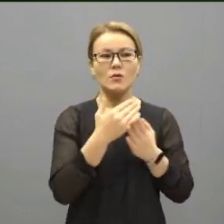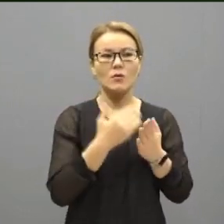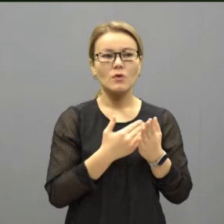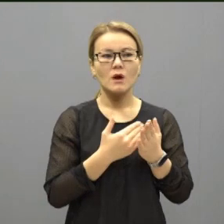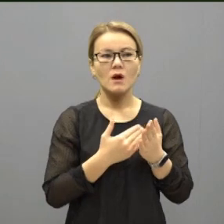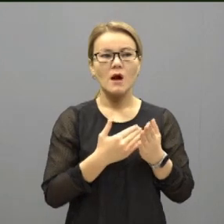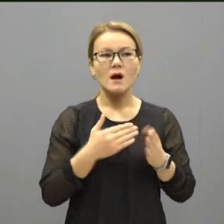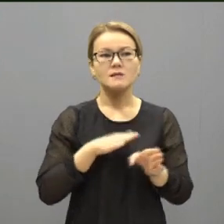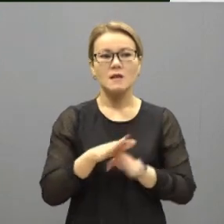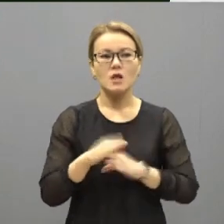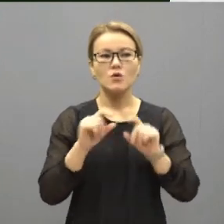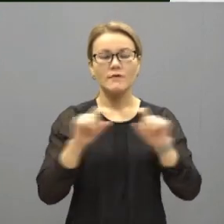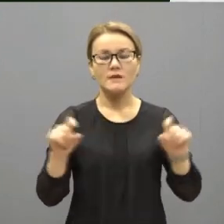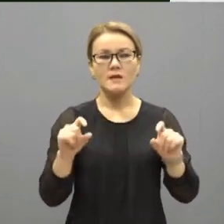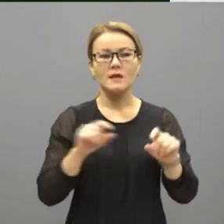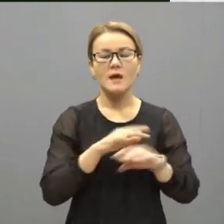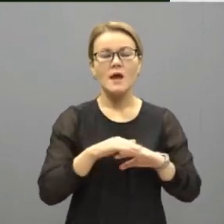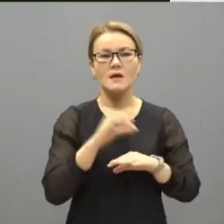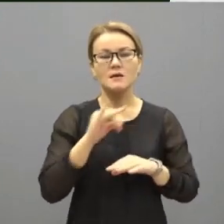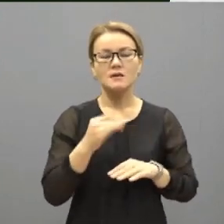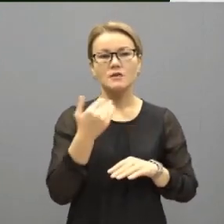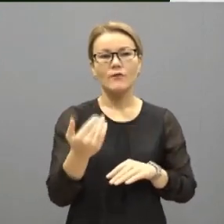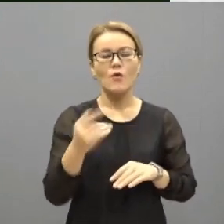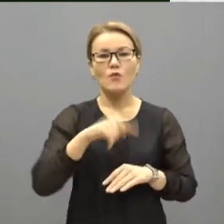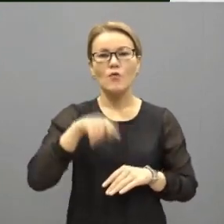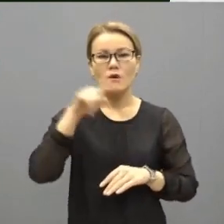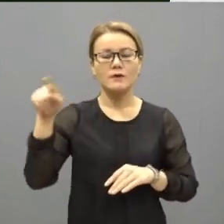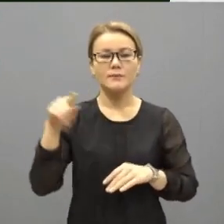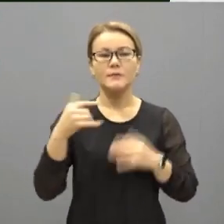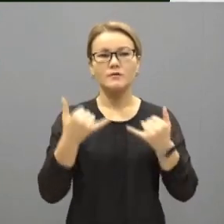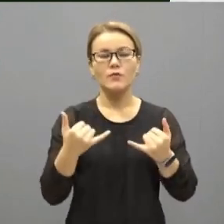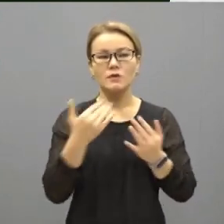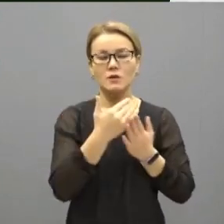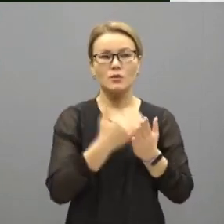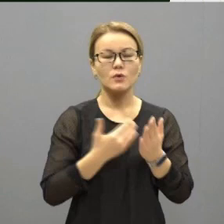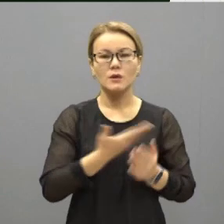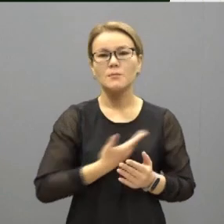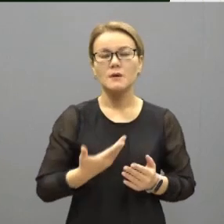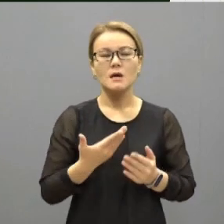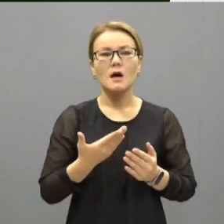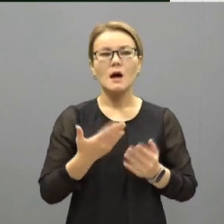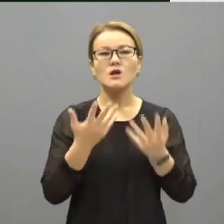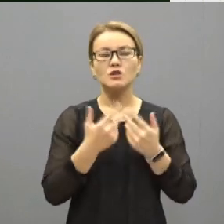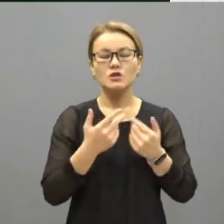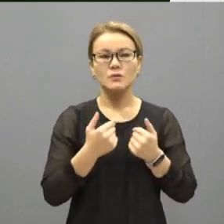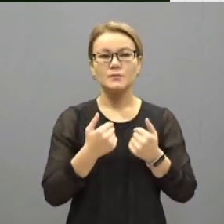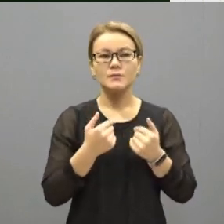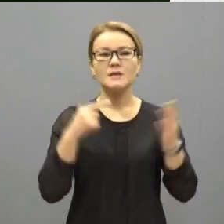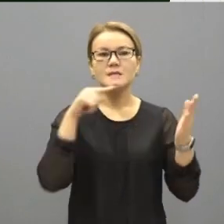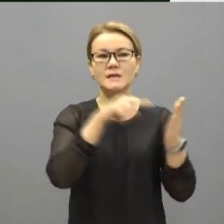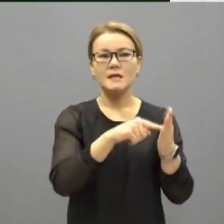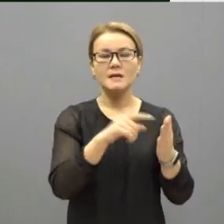уравнение и его корни. Сегодня на уроке мы решим следующие задачи и достигнем такие цели,